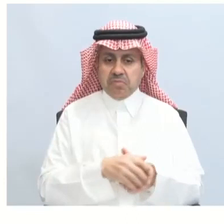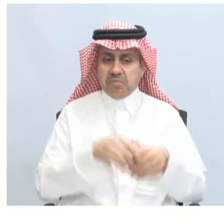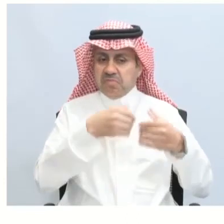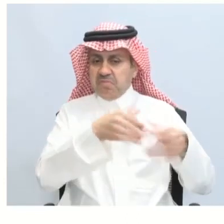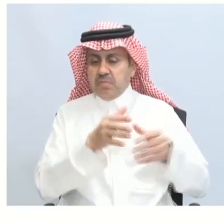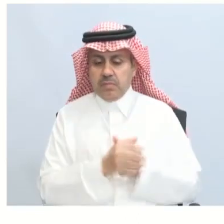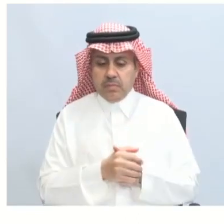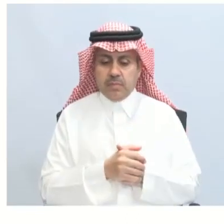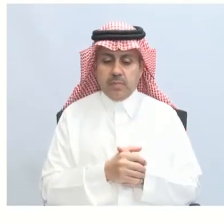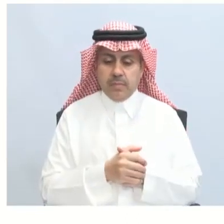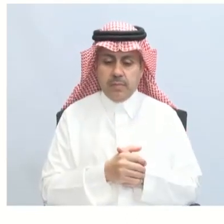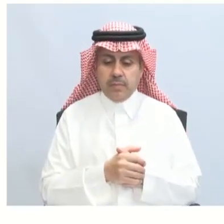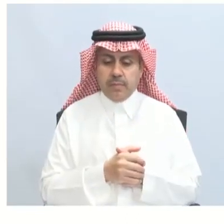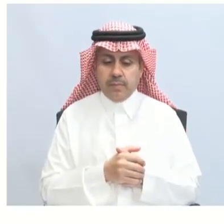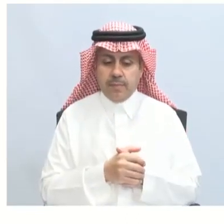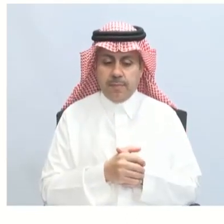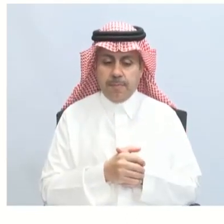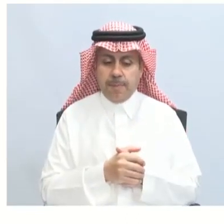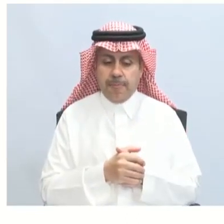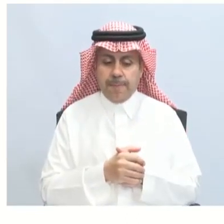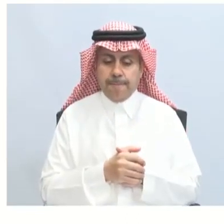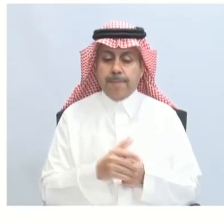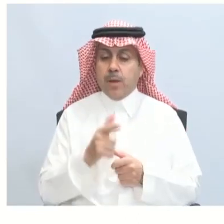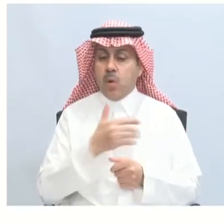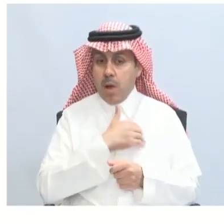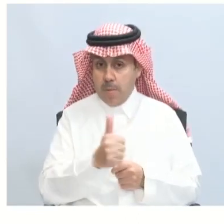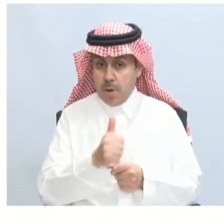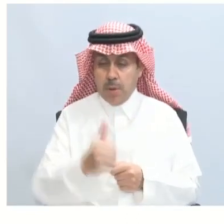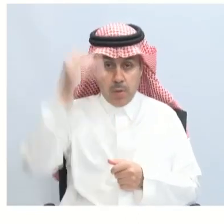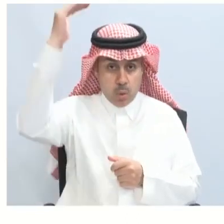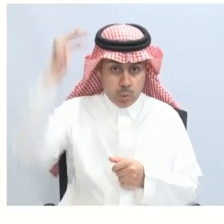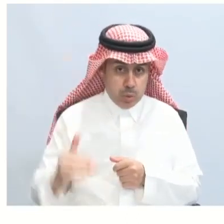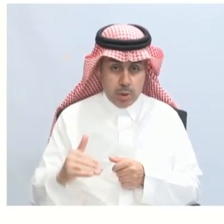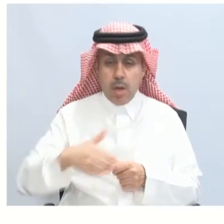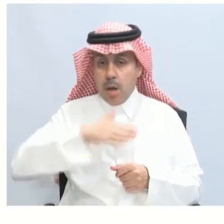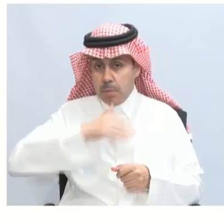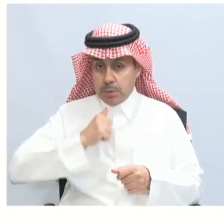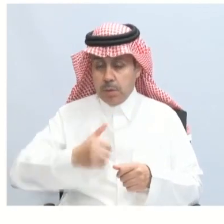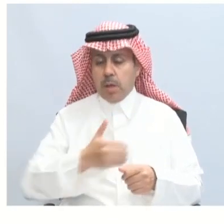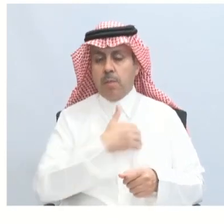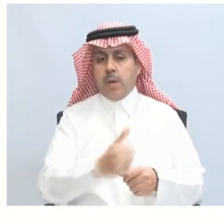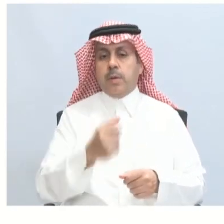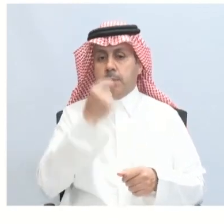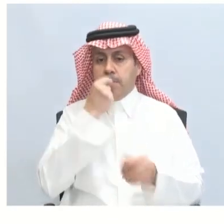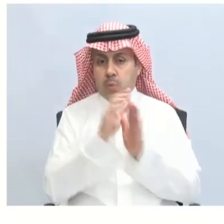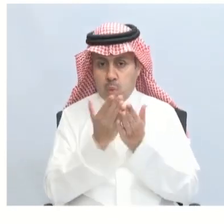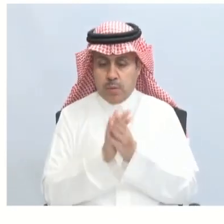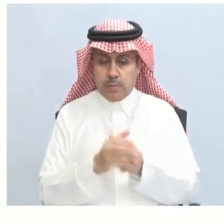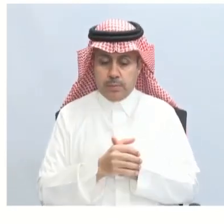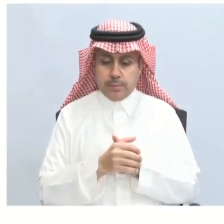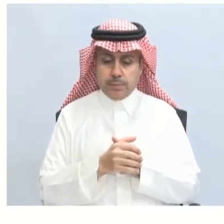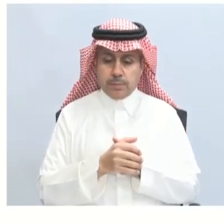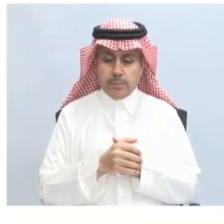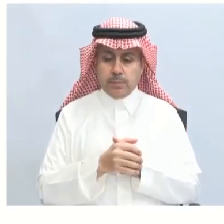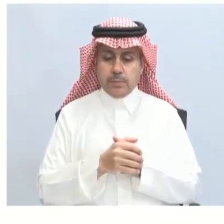وقولوا امنا بالذي انزل الينا وهو القران الكريم وانزل اليكم ما الذي انزل الى هؤلاء